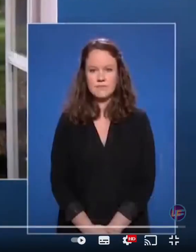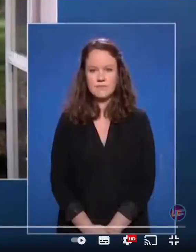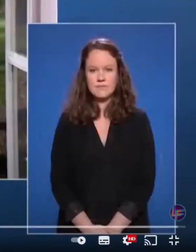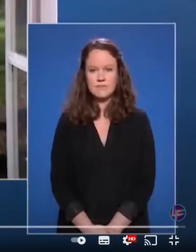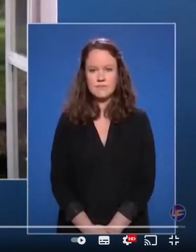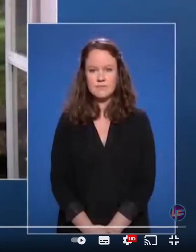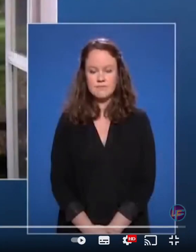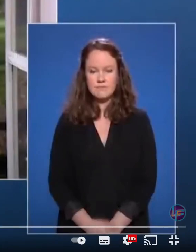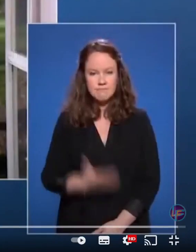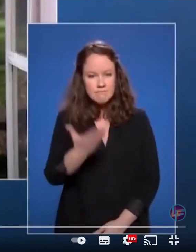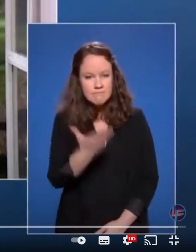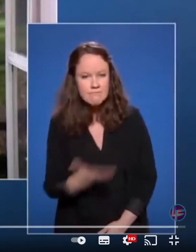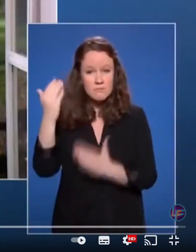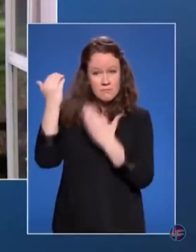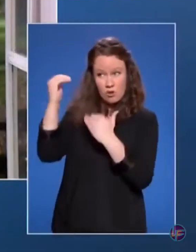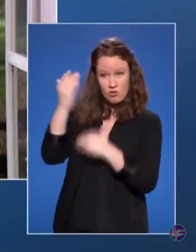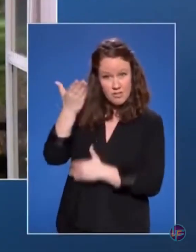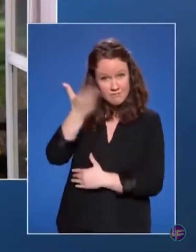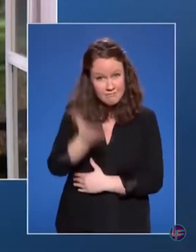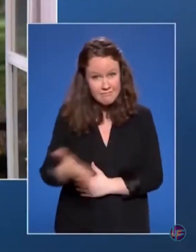Pardon Française, français